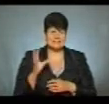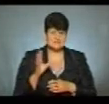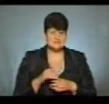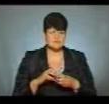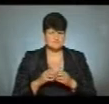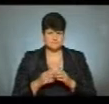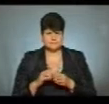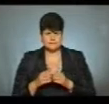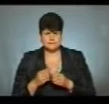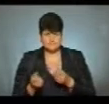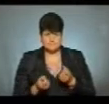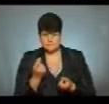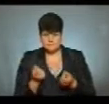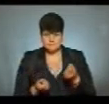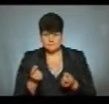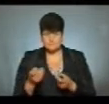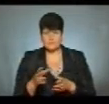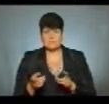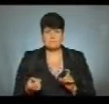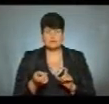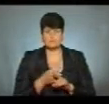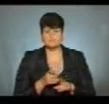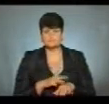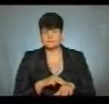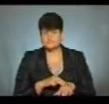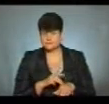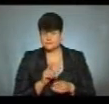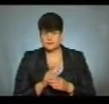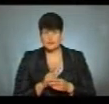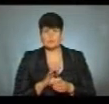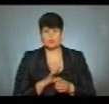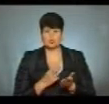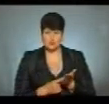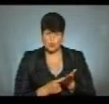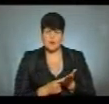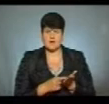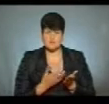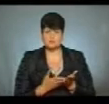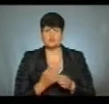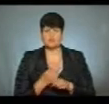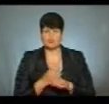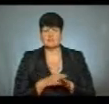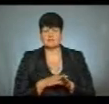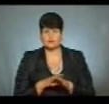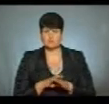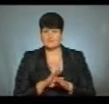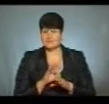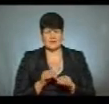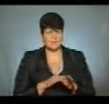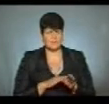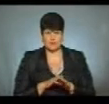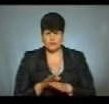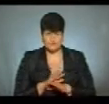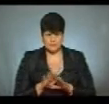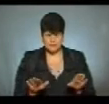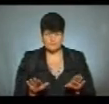недоліки. Значить, були підключені правоохоронні органи, де було дійсно доказано, що роботи виконані не зовсім